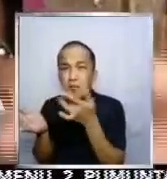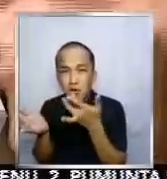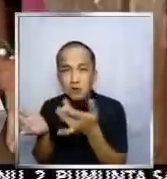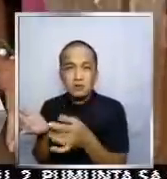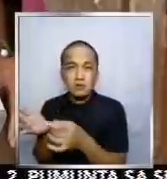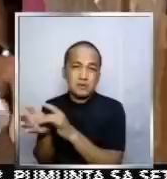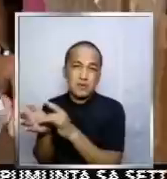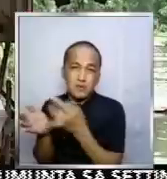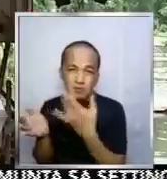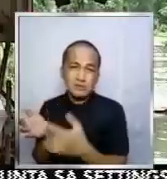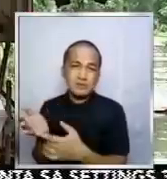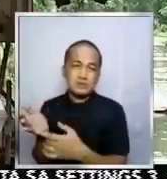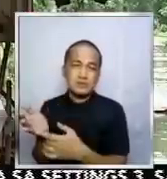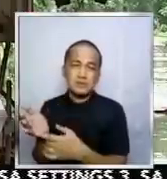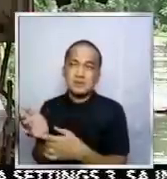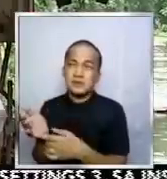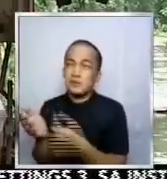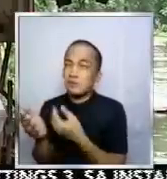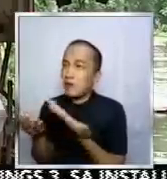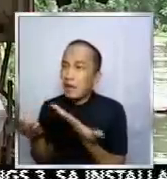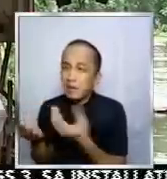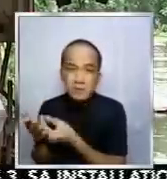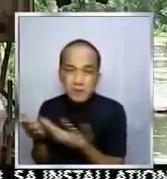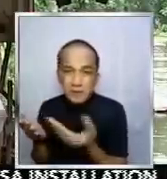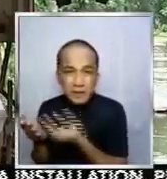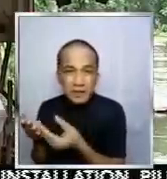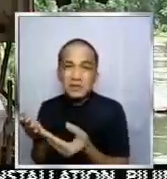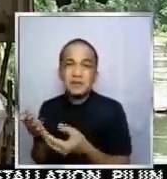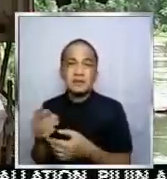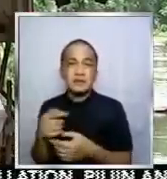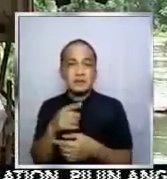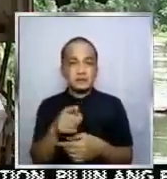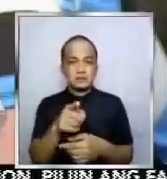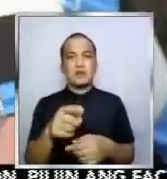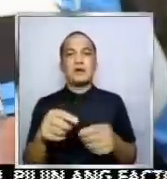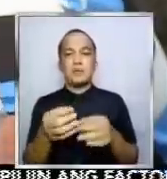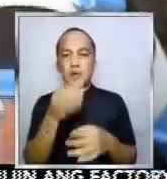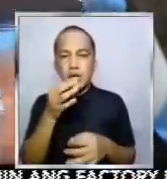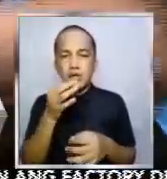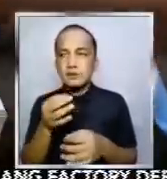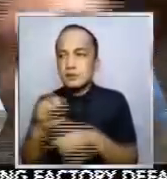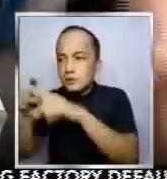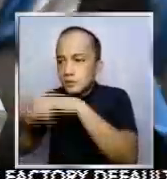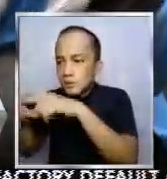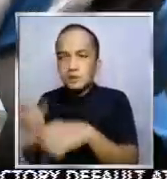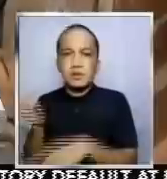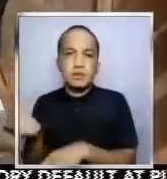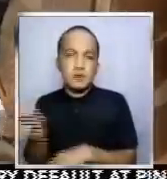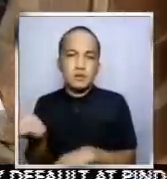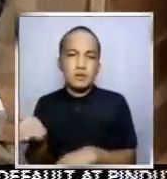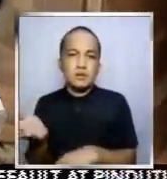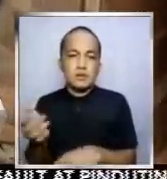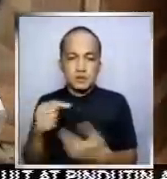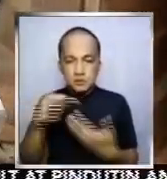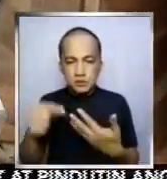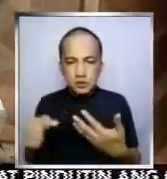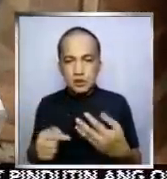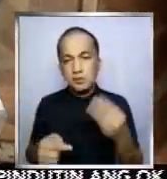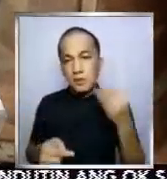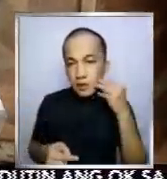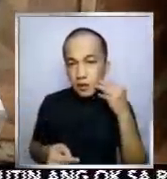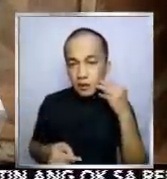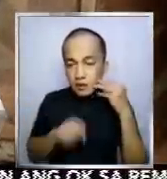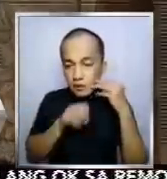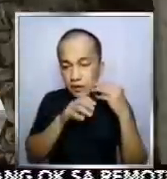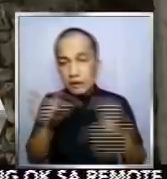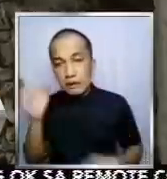Palaging bibili. Kaya ang kanilang pagkain, iniaasa sa limos. Ilan lamang sina Maria at Lola Clara sa mahigit 50